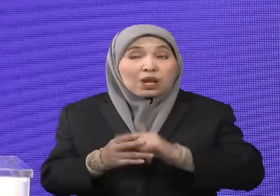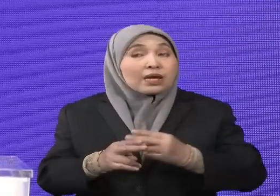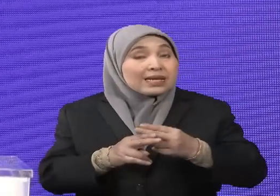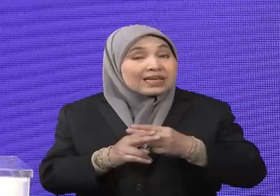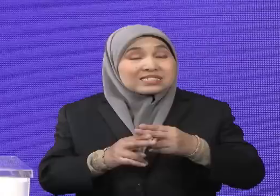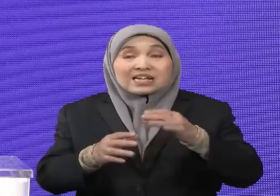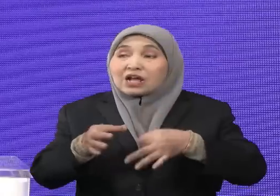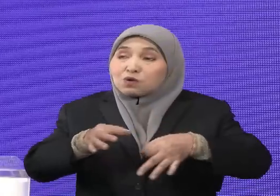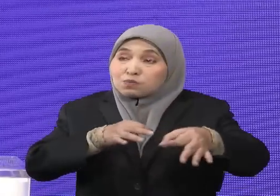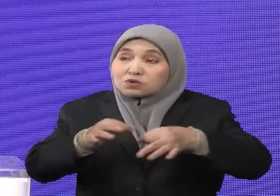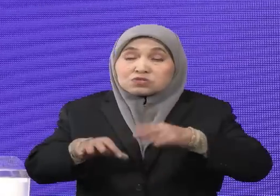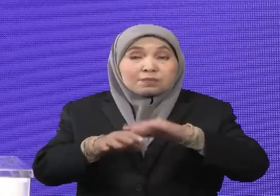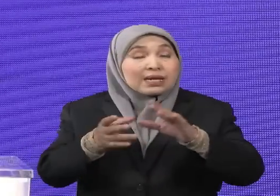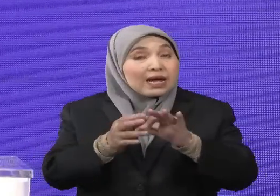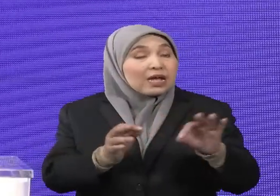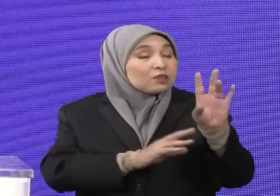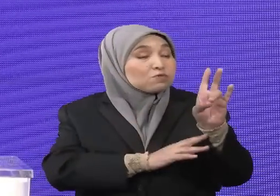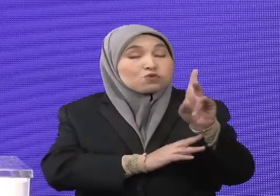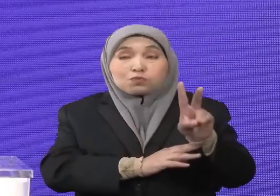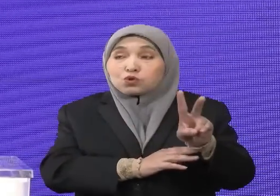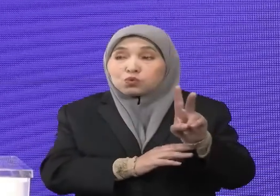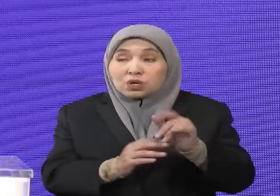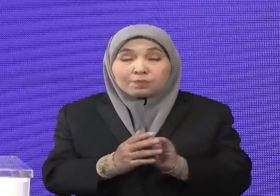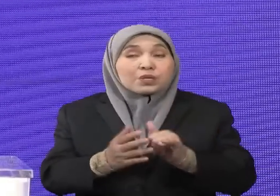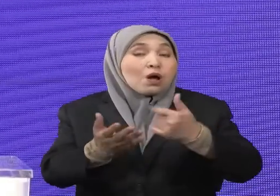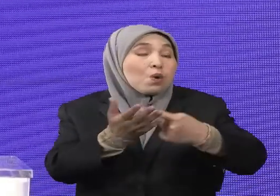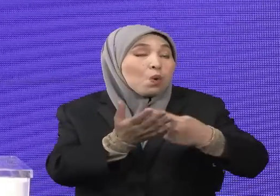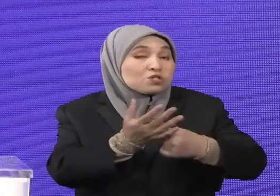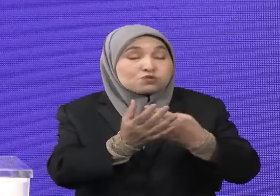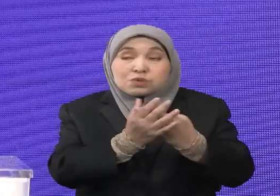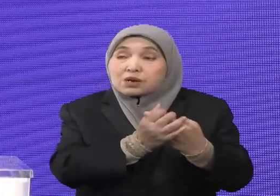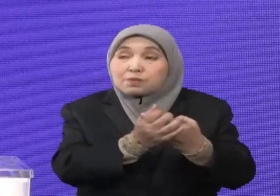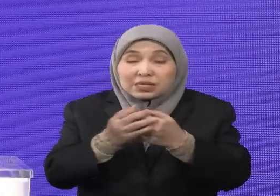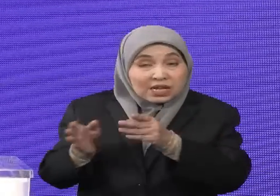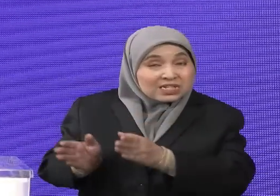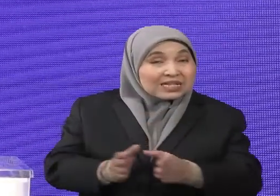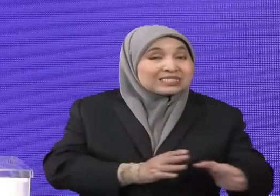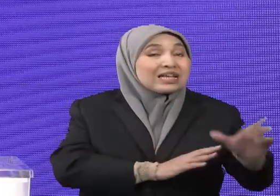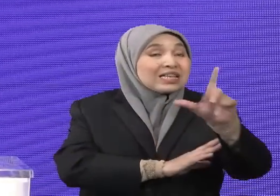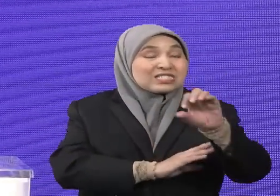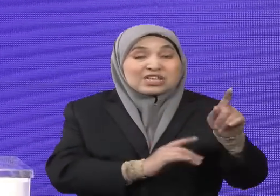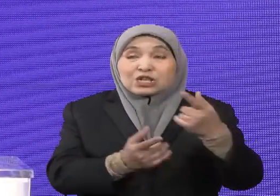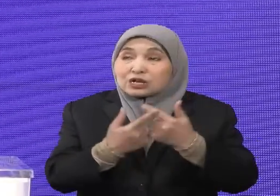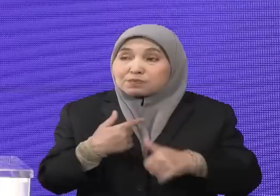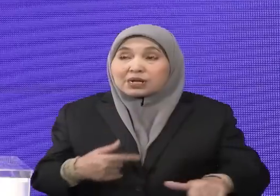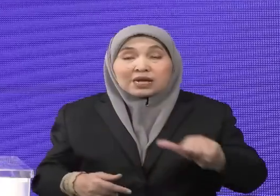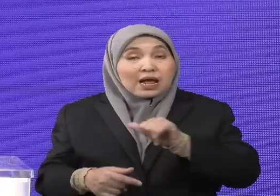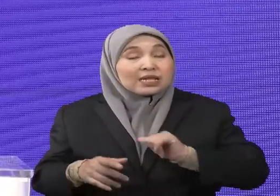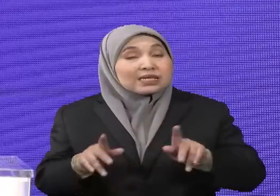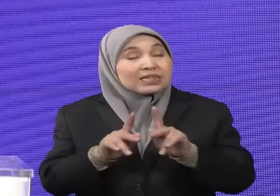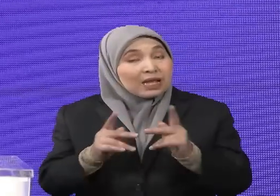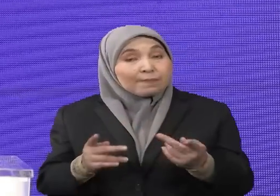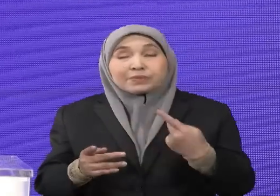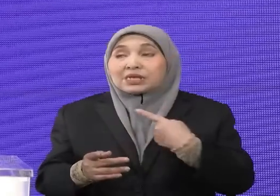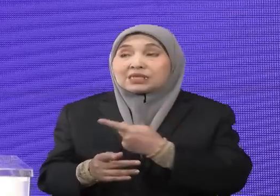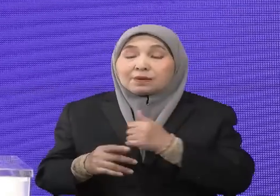ataupun kupasan pada ayat 72 yaitu konspirasi ataupun strategi licik daripada ahli kitab kita pergi pula pada